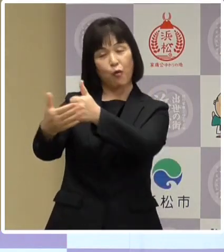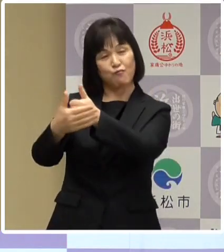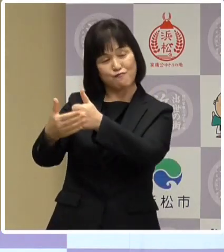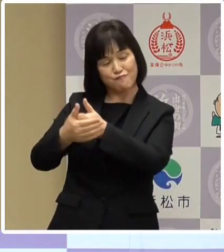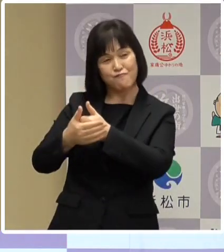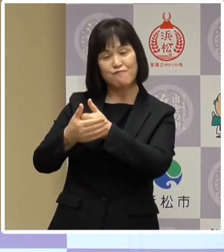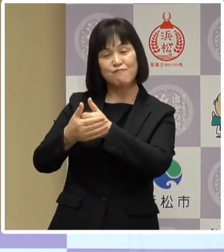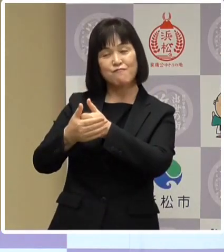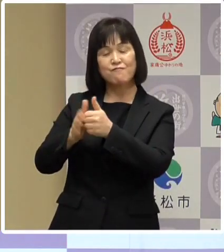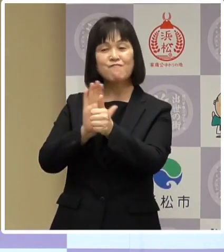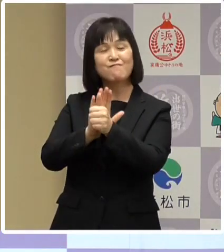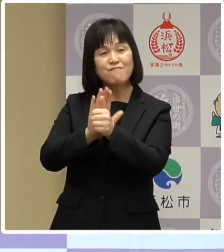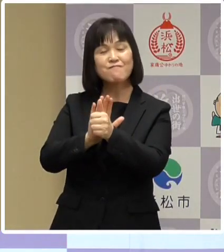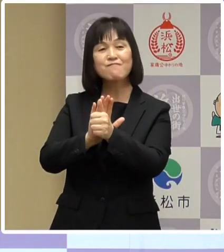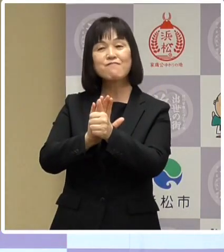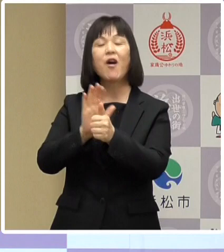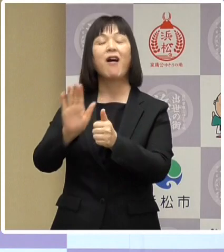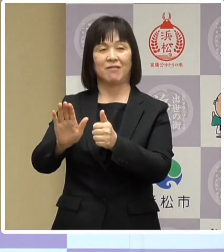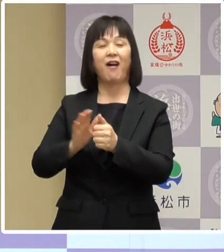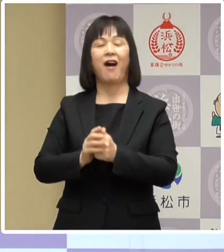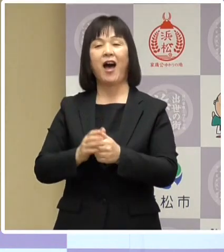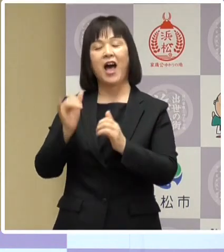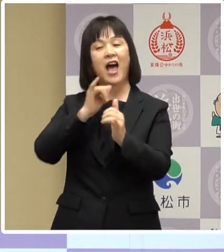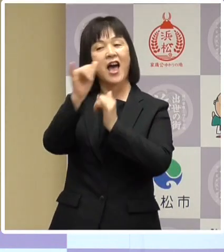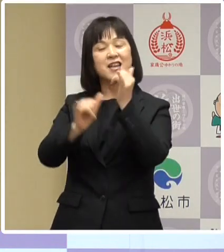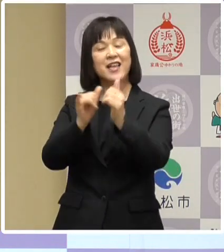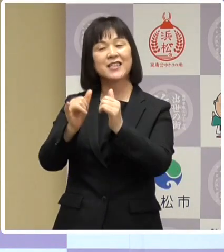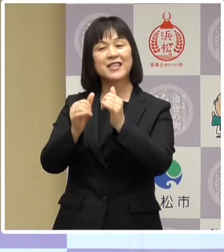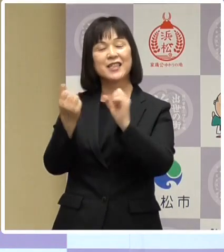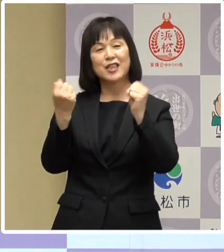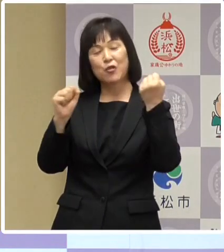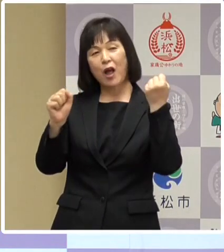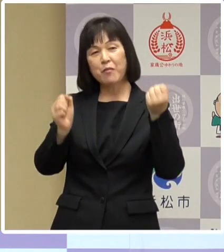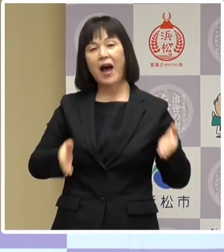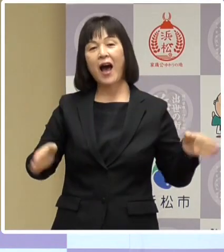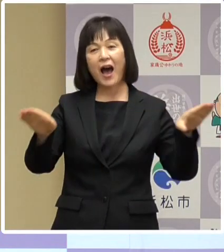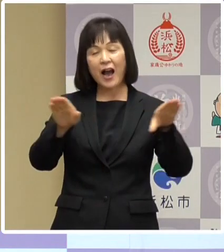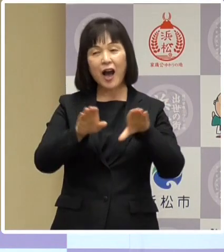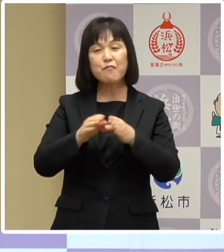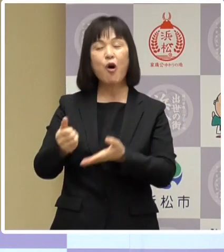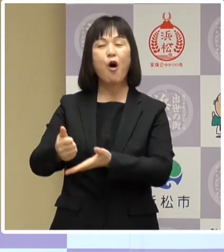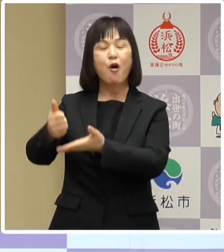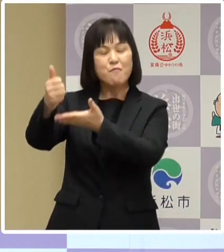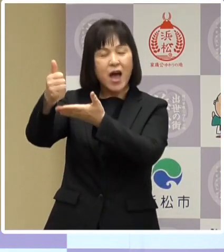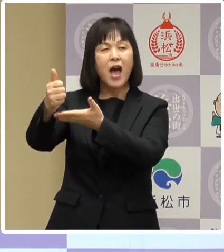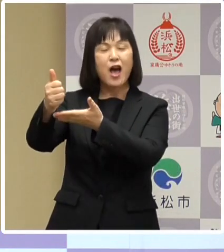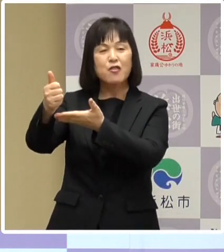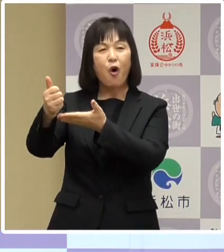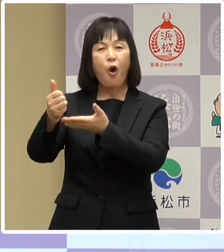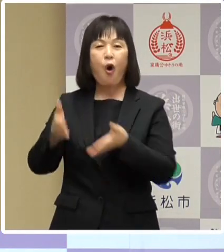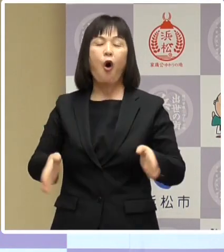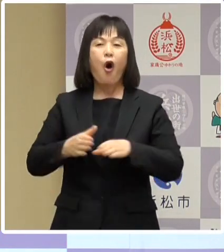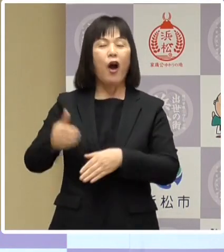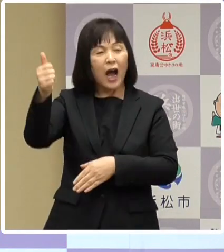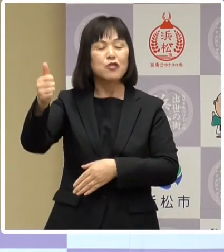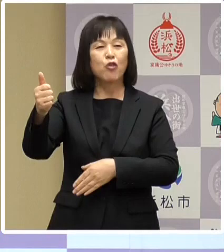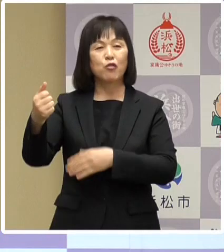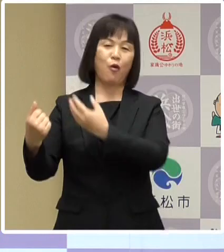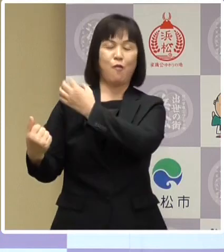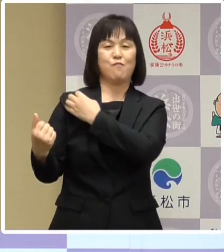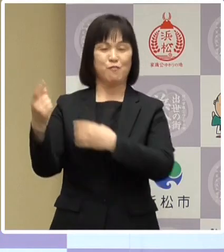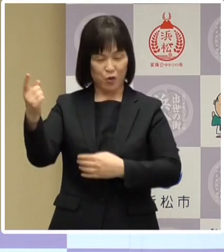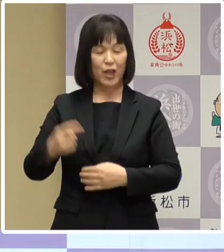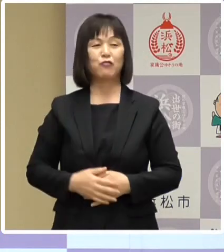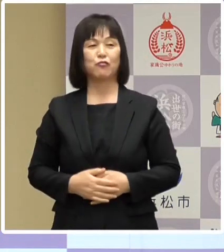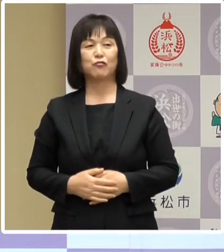今回歴史ドラマ館ですね、名誉館長も引き受けていただいてますけれども、徳川家広氏